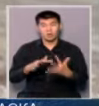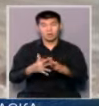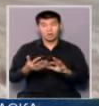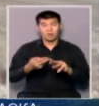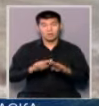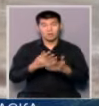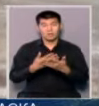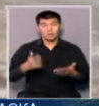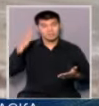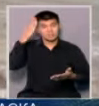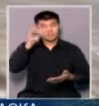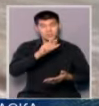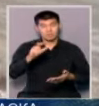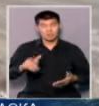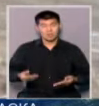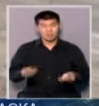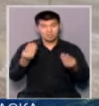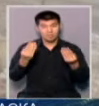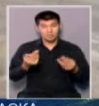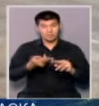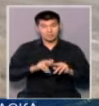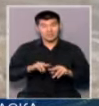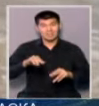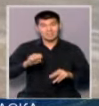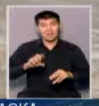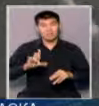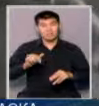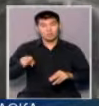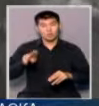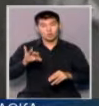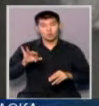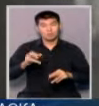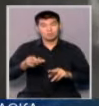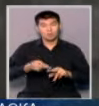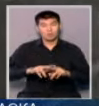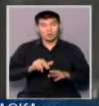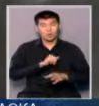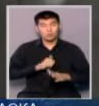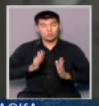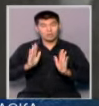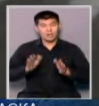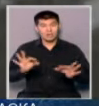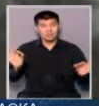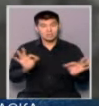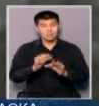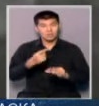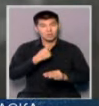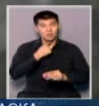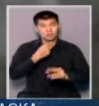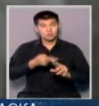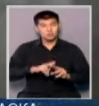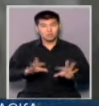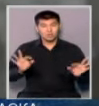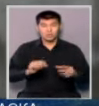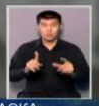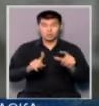да талантты жанға бай. Соның бірегейі табылды Досымов. Ол өзіне ғана тән дауса, әні мен өткір